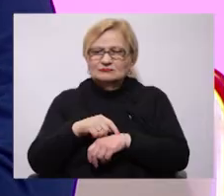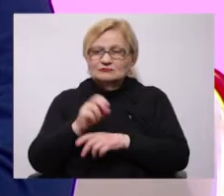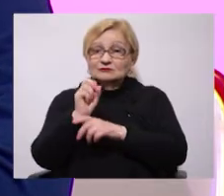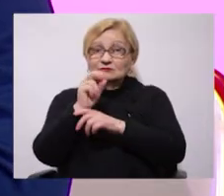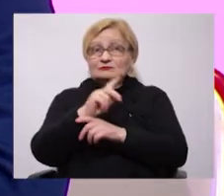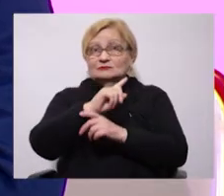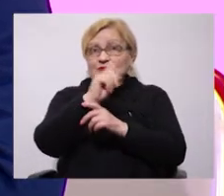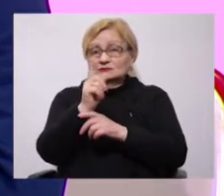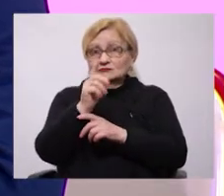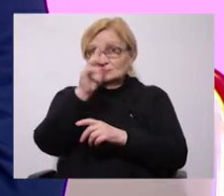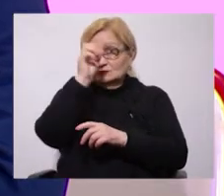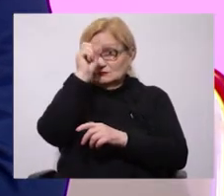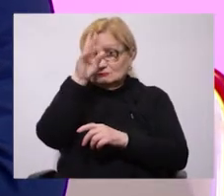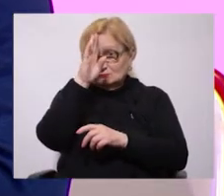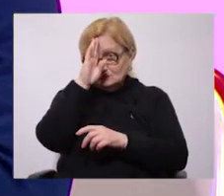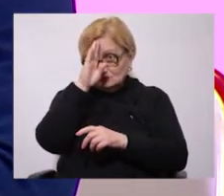12-ზე.